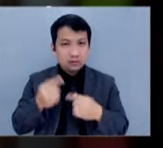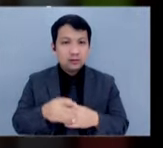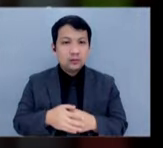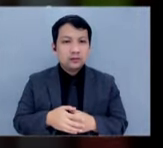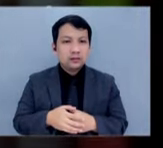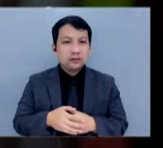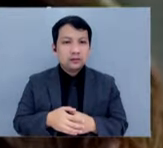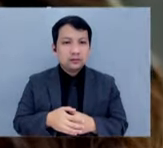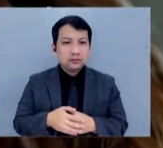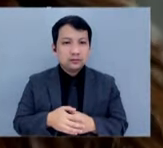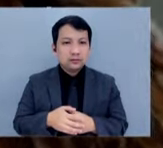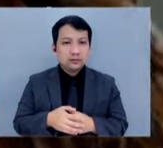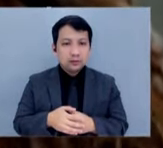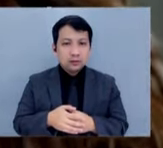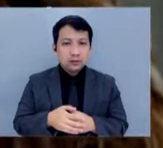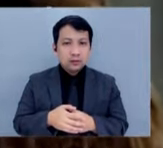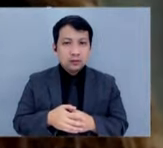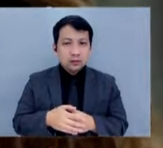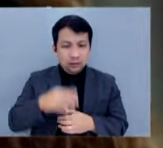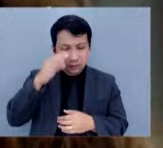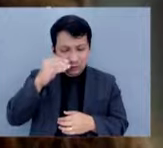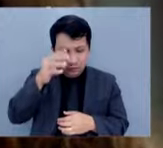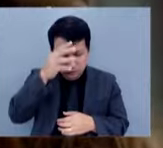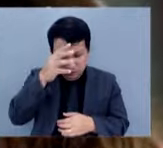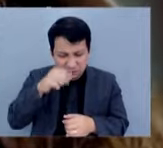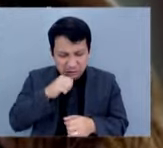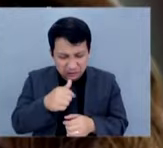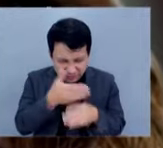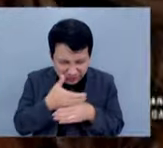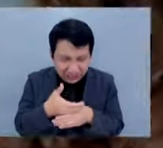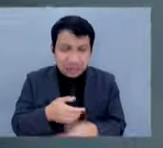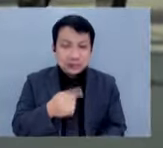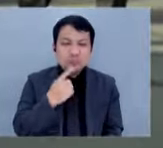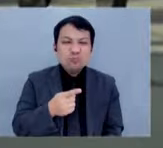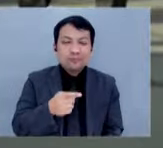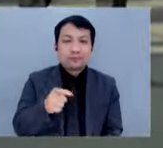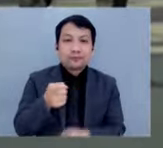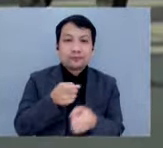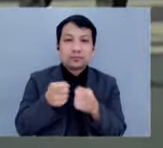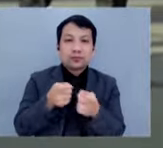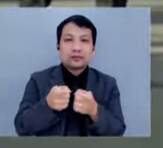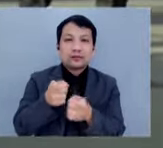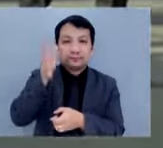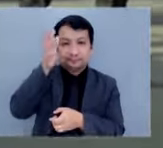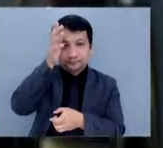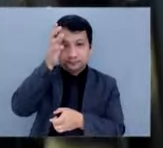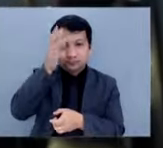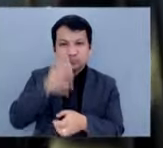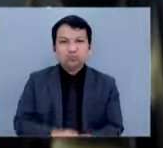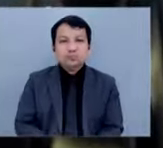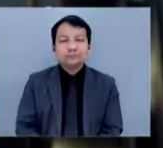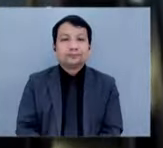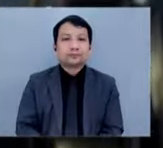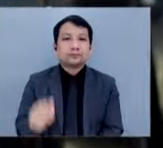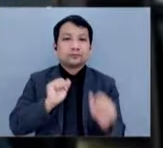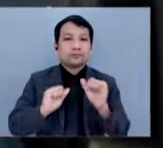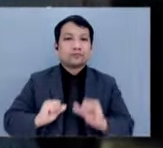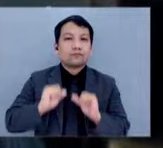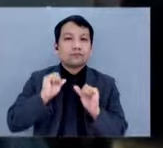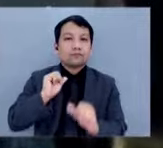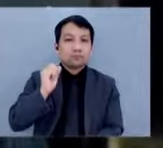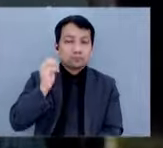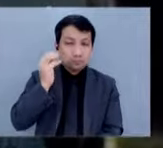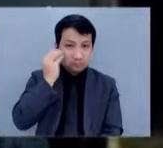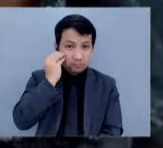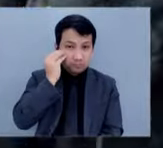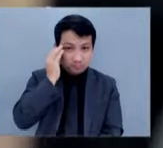My dad is not a caring man. He's a controlling father. Isa pang nagbabalik ang kastigin na si Mark Anthony Fernandez